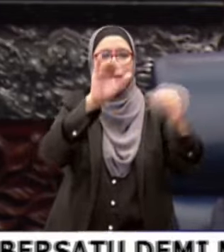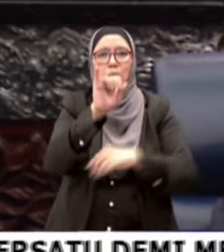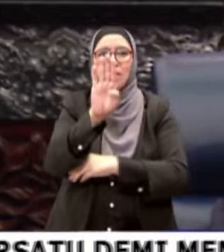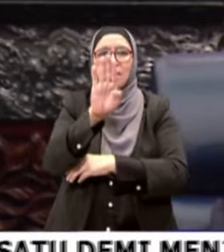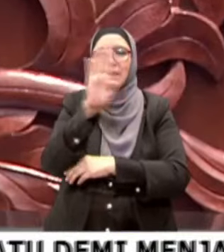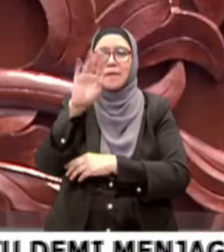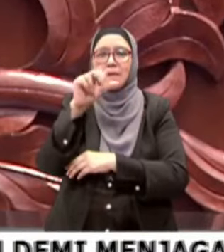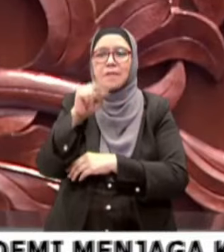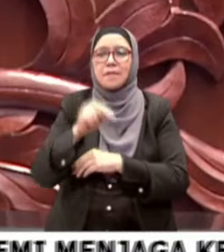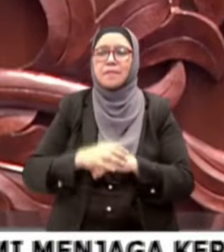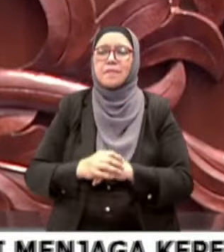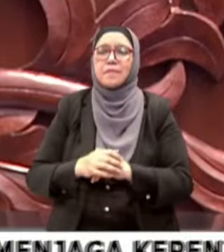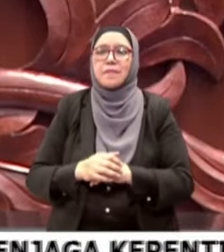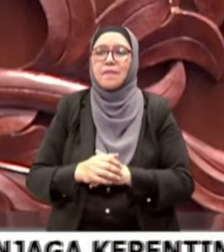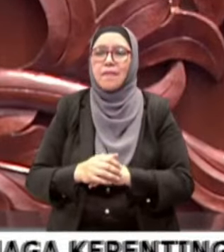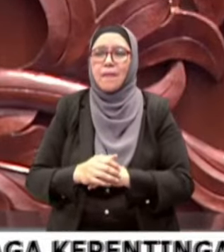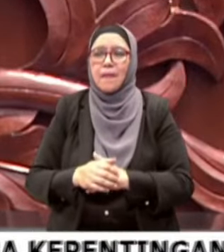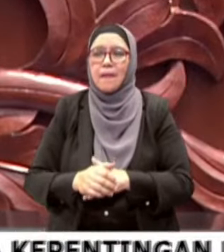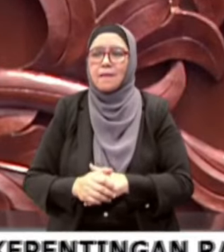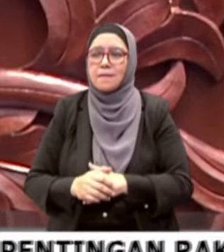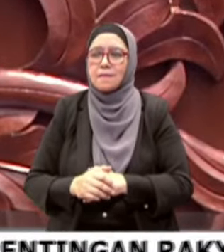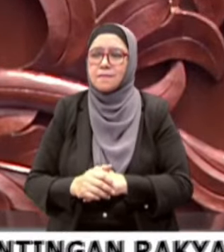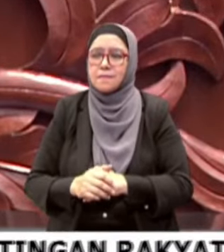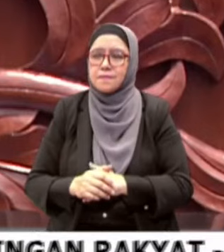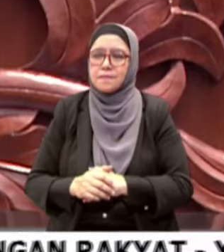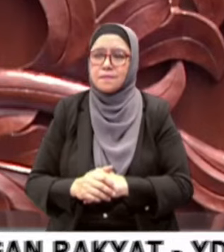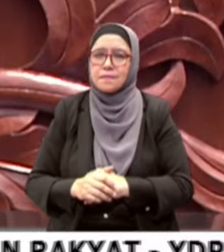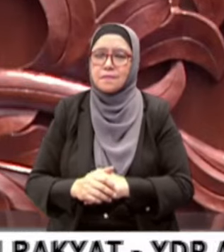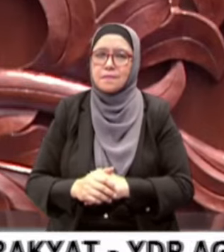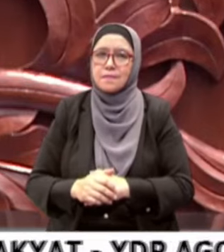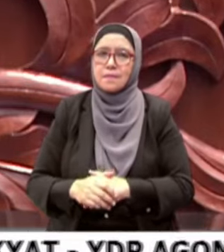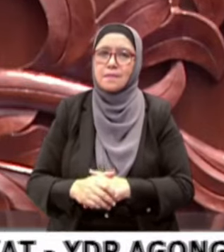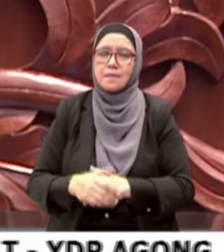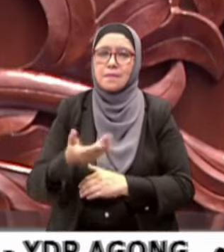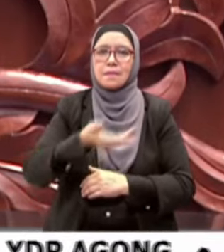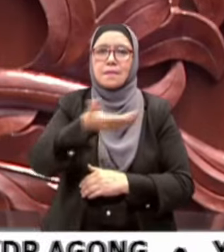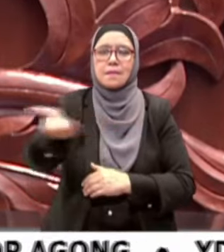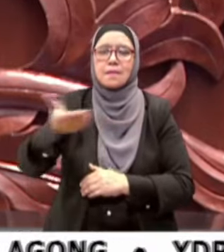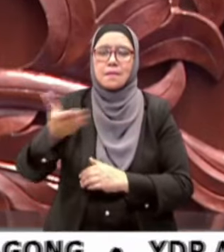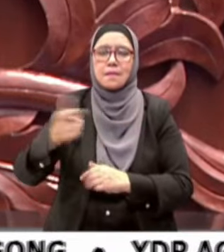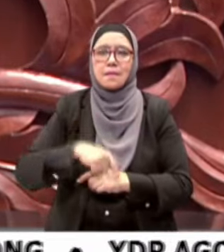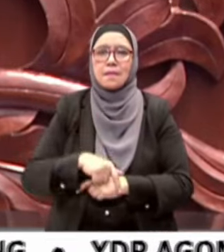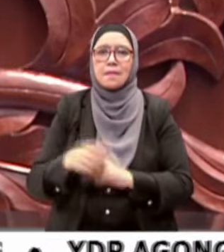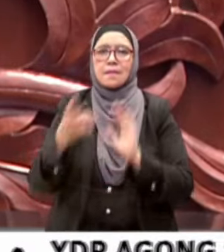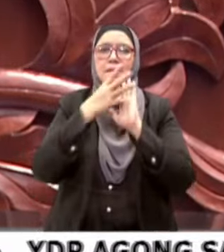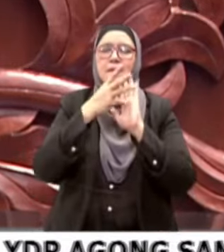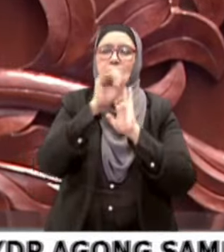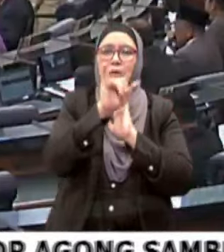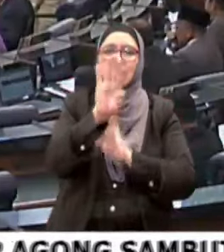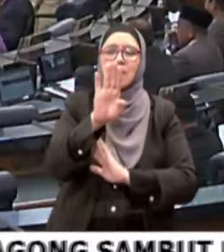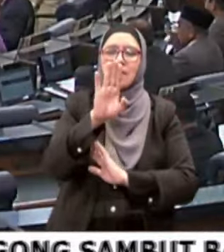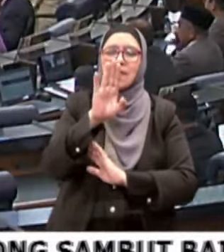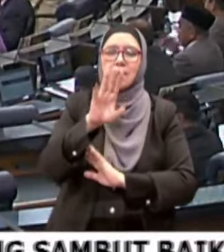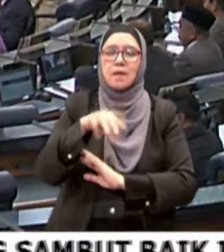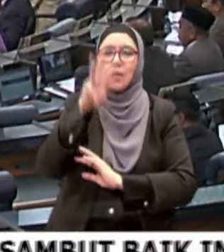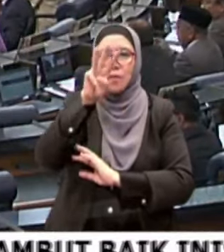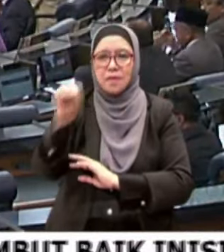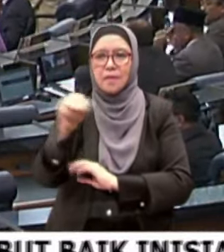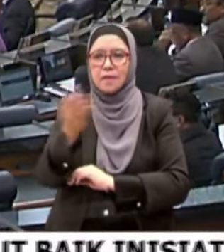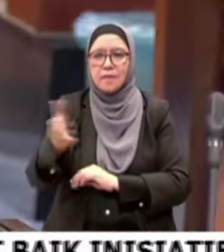kasih terima kasih Jalan Seterusnya saya jemput tua saya Hasan Wongso maju Assalamualaikum